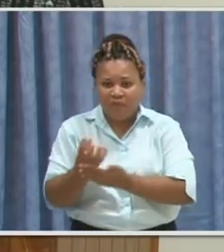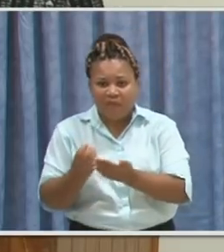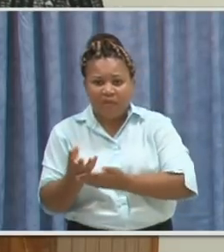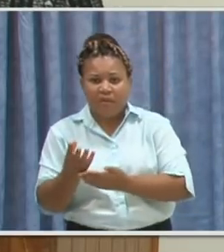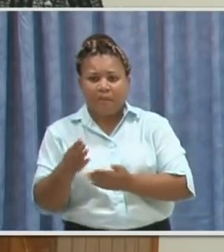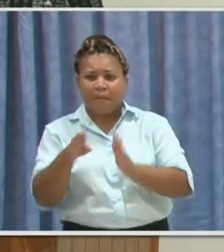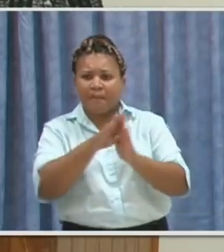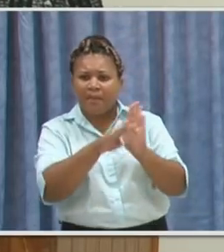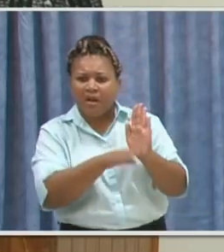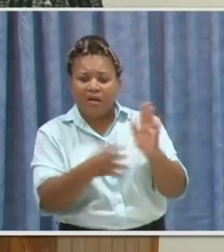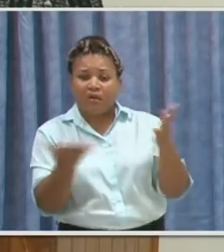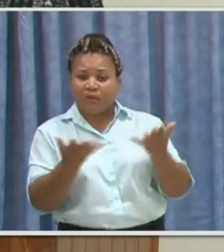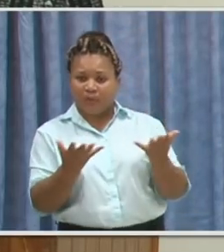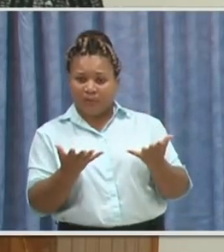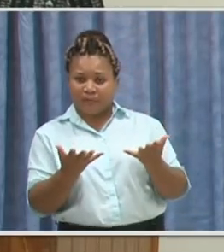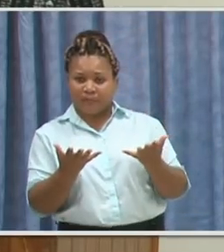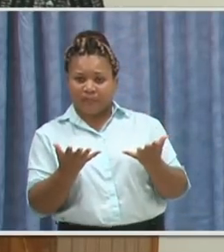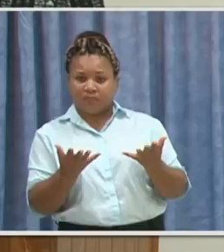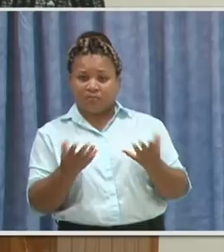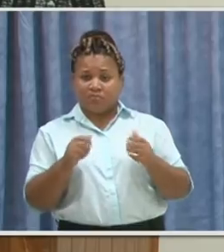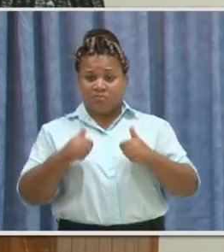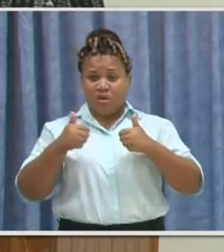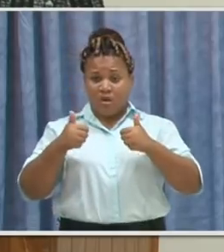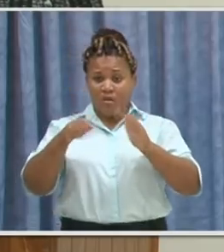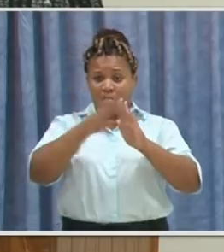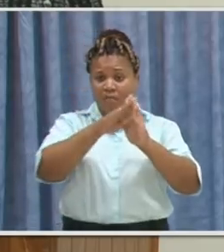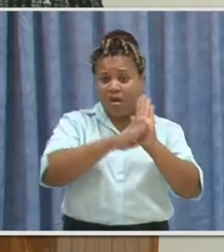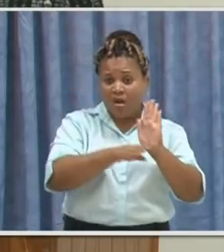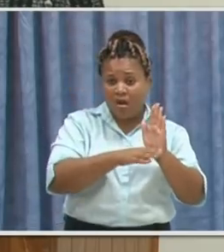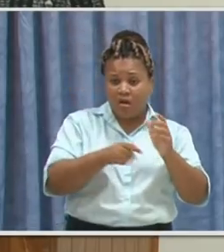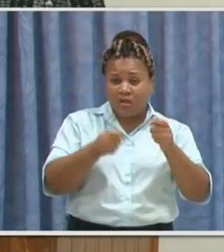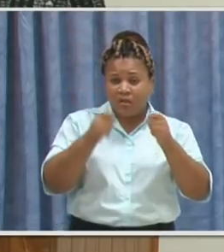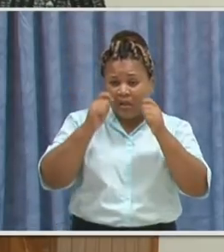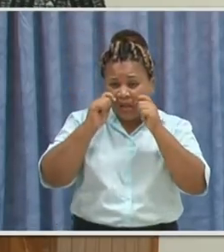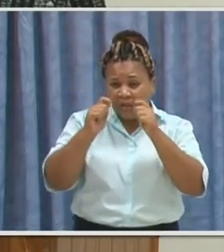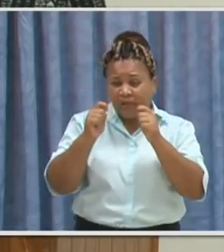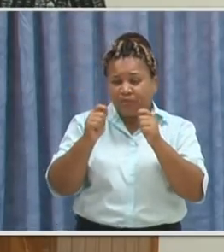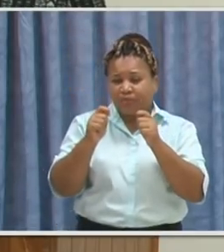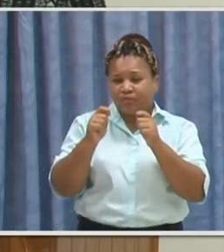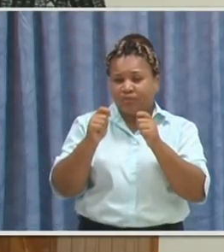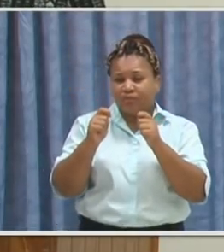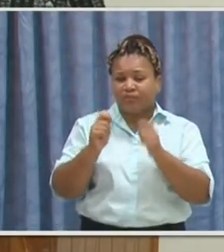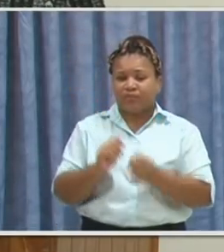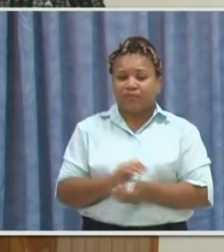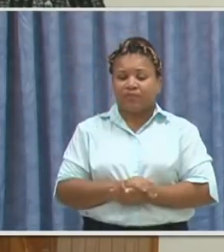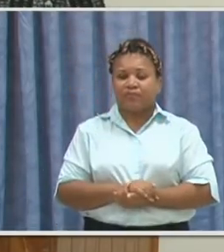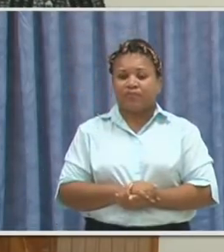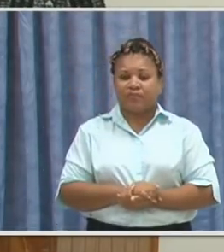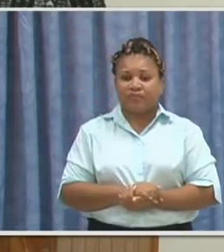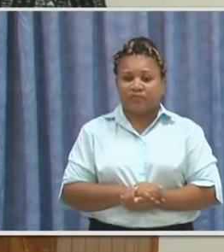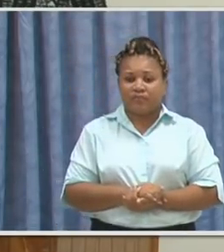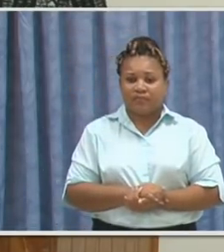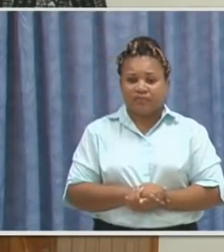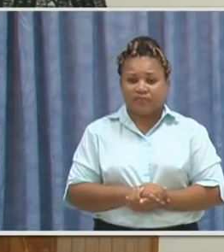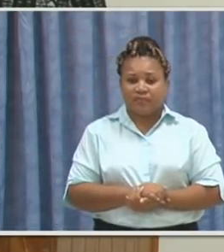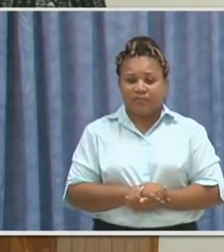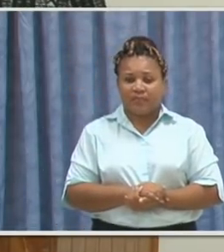bonne mesure nécessaire pour vous autres. Sa bonne mesure nécessaire, il paraît, Dr. Gédéon, il dit, il